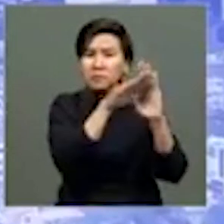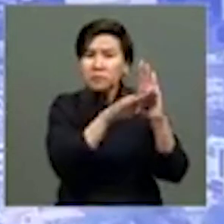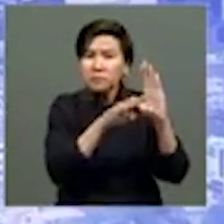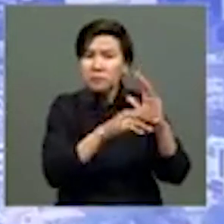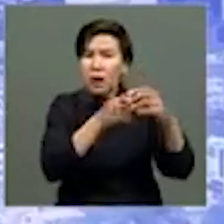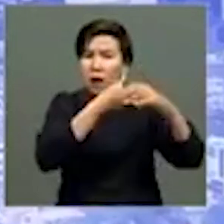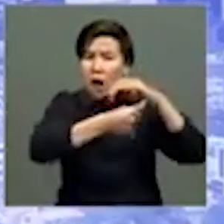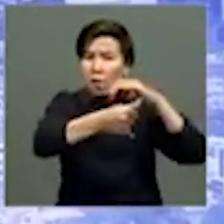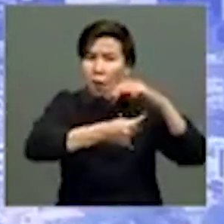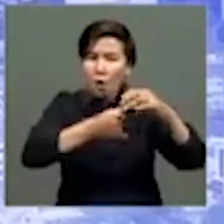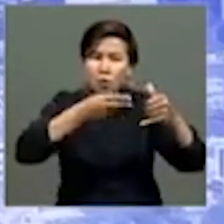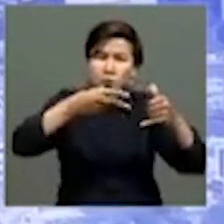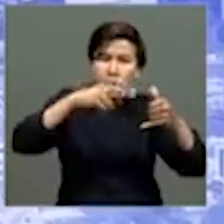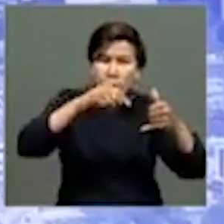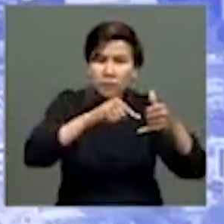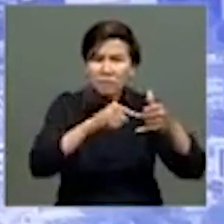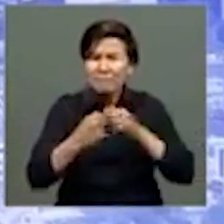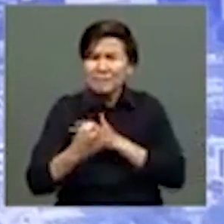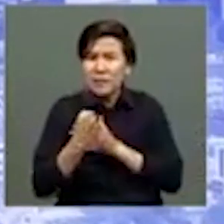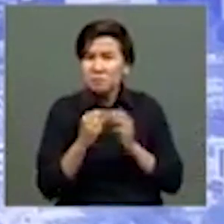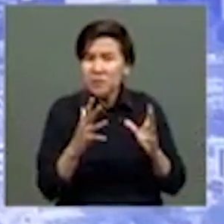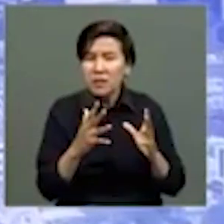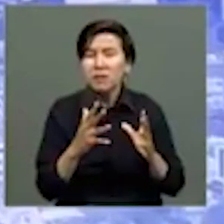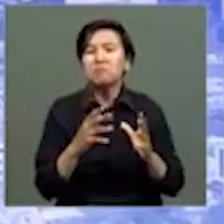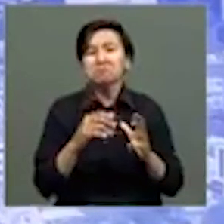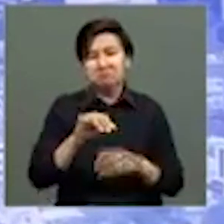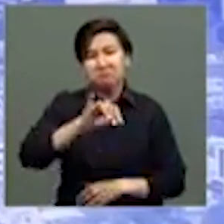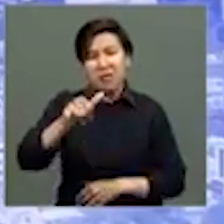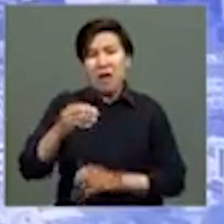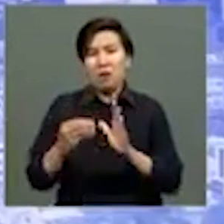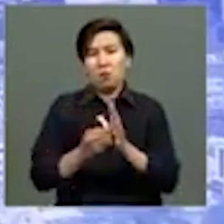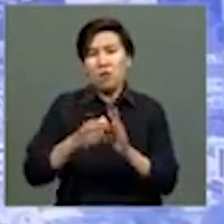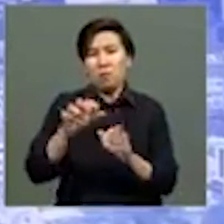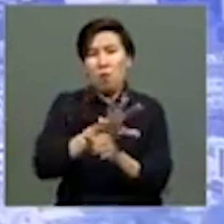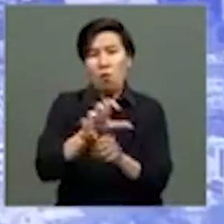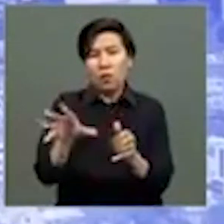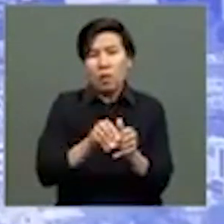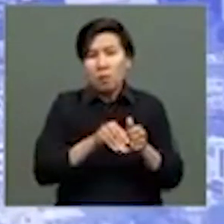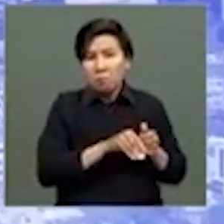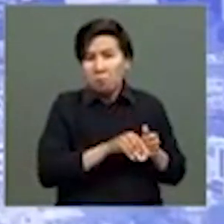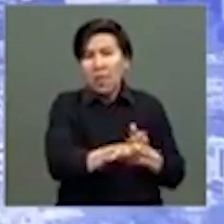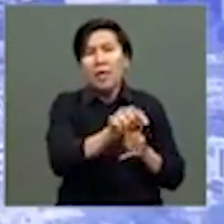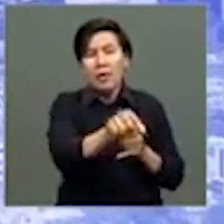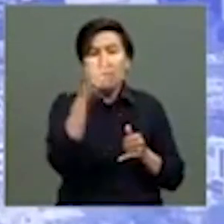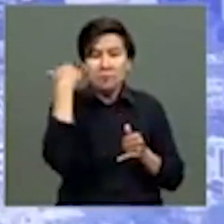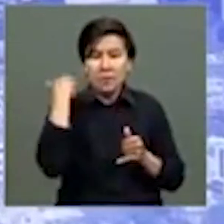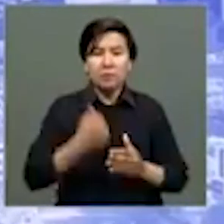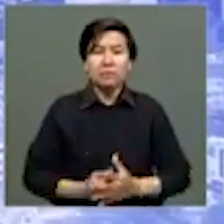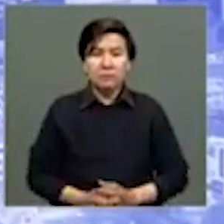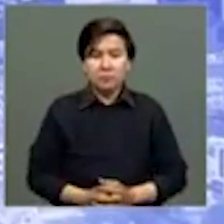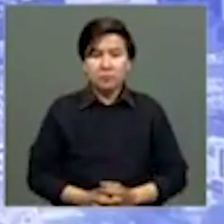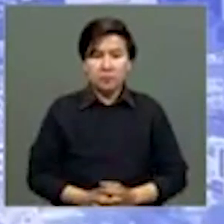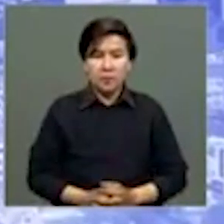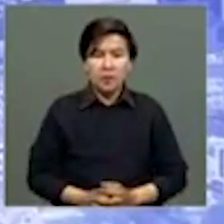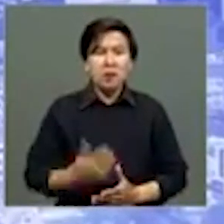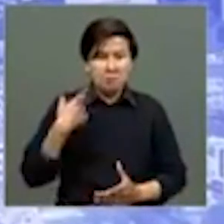รองอย่างเข้มข้นนั่นก็เลยทำให้การติดเชื้อโดยเฉพาะในกรุงเทพมหานครเนี่ยนะคะมีการติดเชื้อเราเรียกว่าไปในวงที่